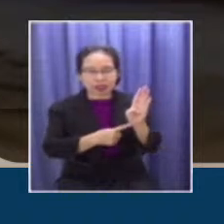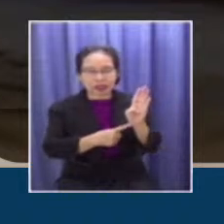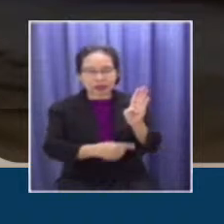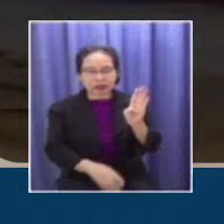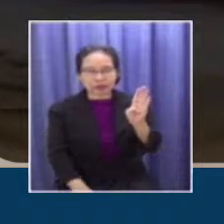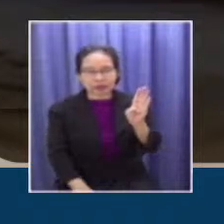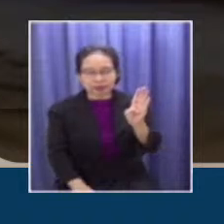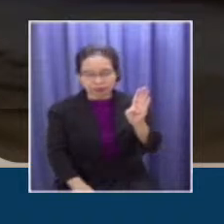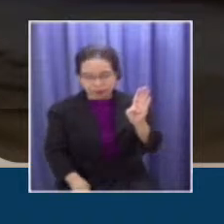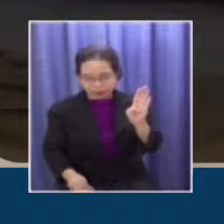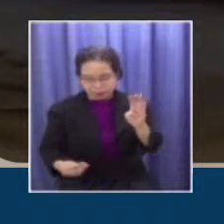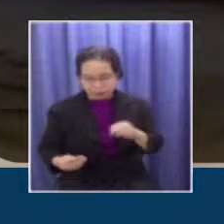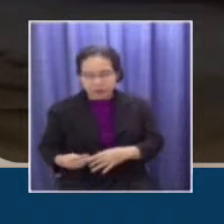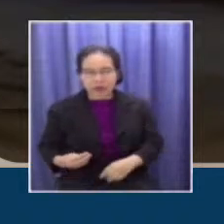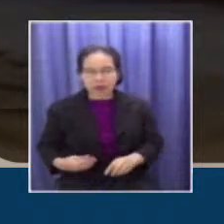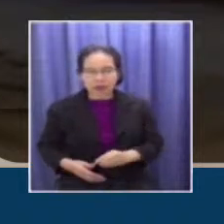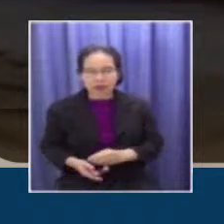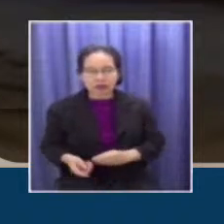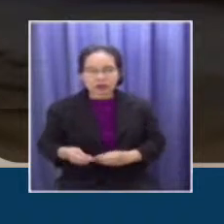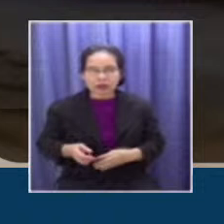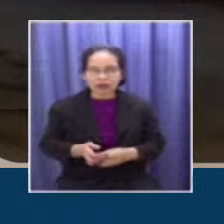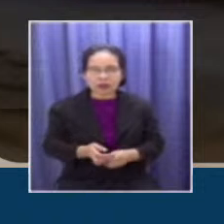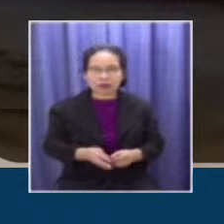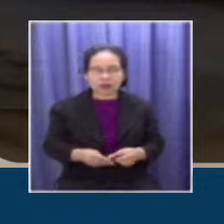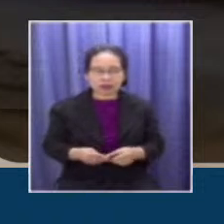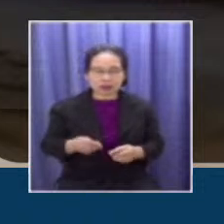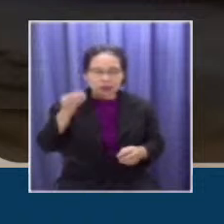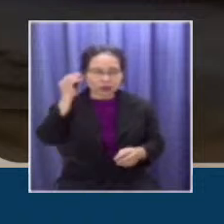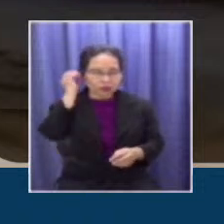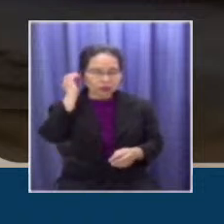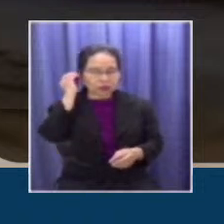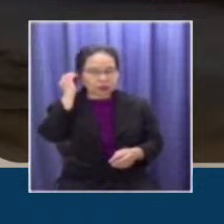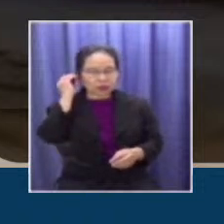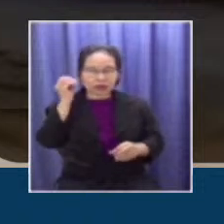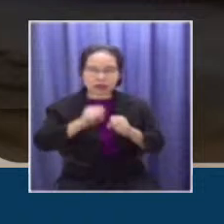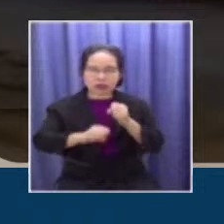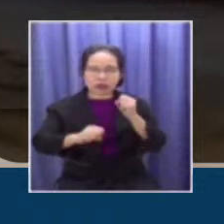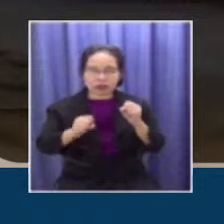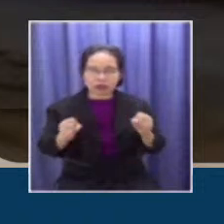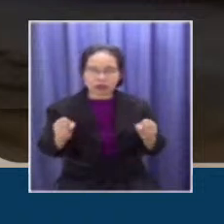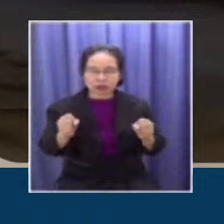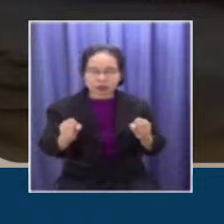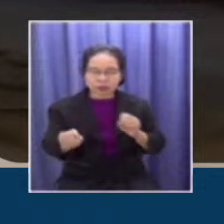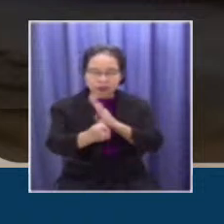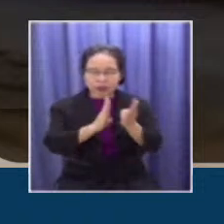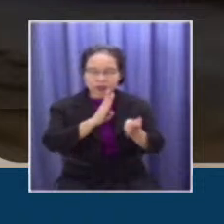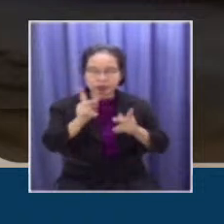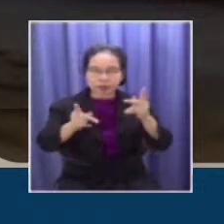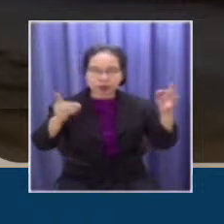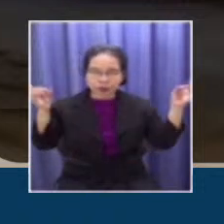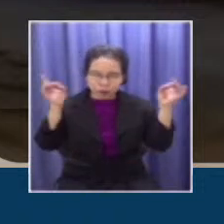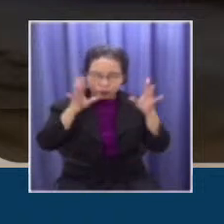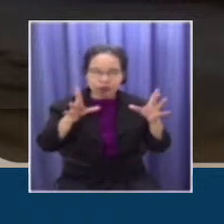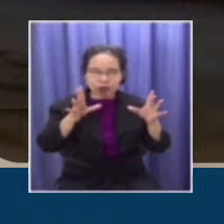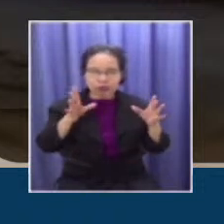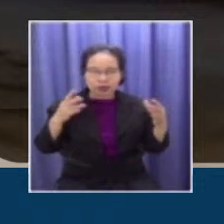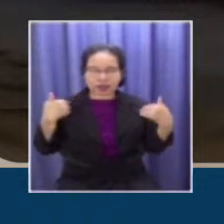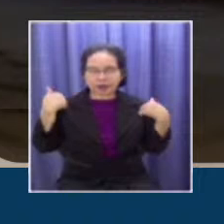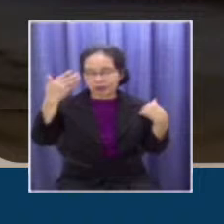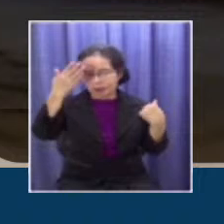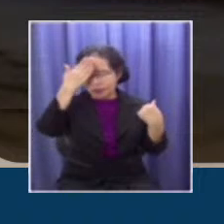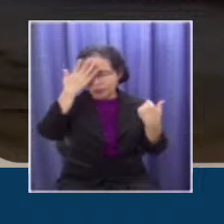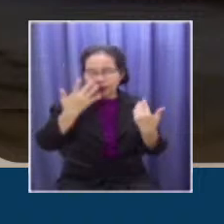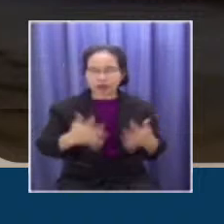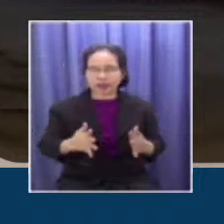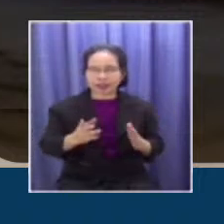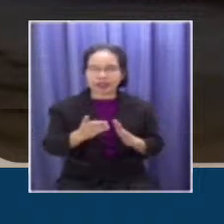anonti butayenti ene nipa bɛyɛ abɔnefoɔ ma ne borosoɔ ne se na sɛ wonya behunu Nyankopɔn nkyerɛkyerɛ wie